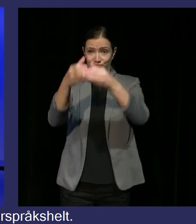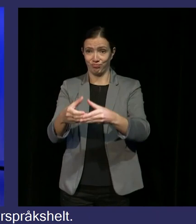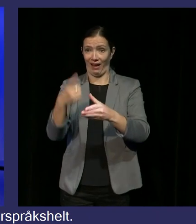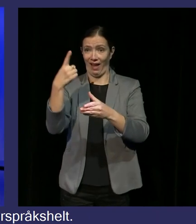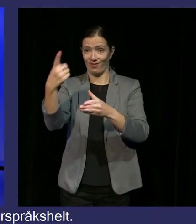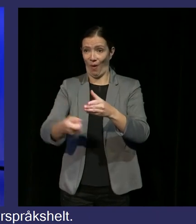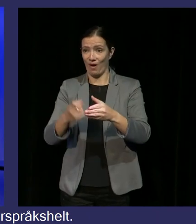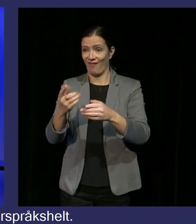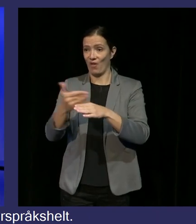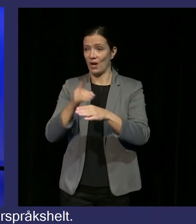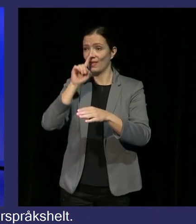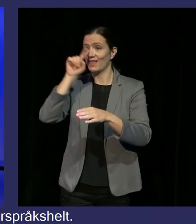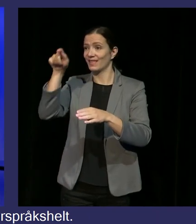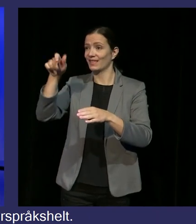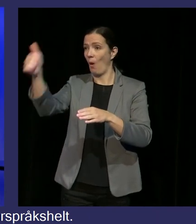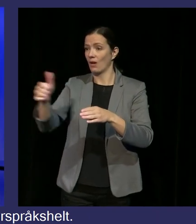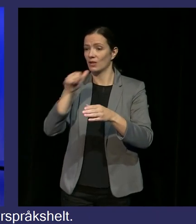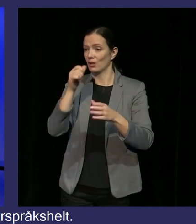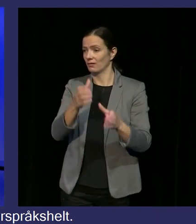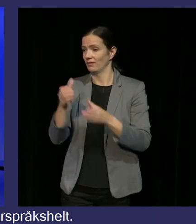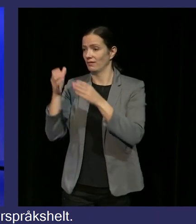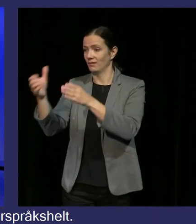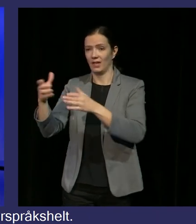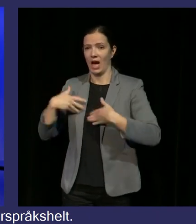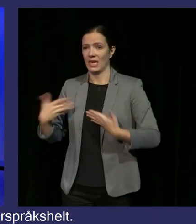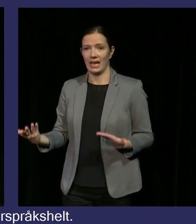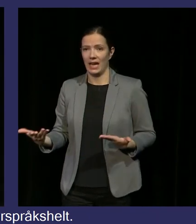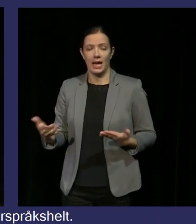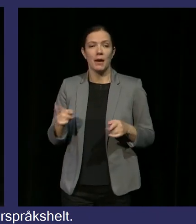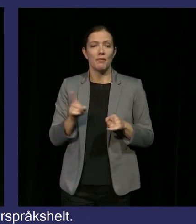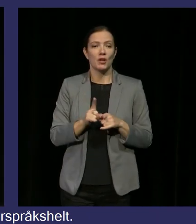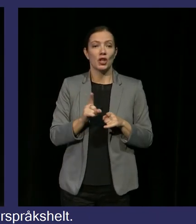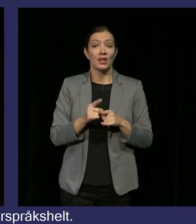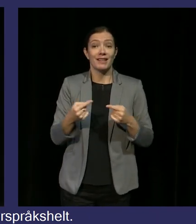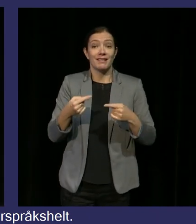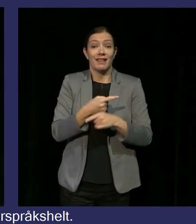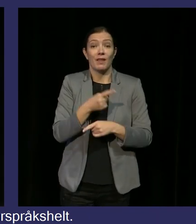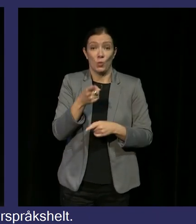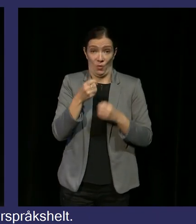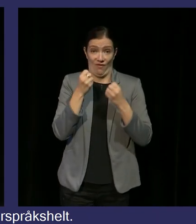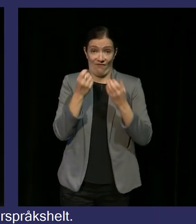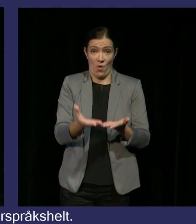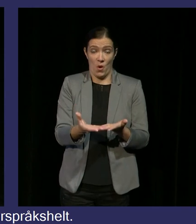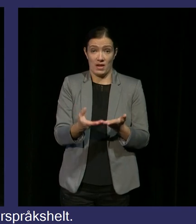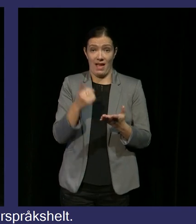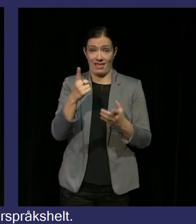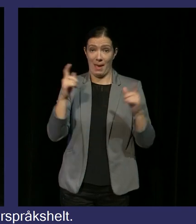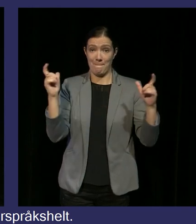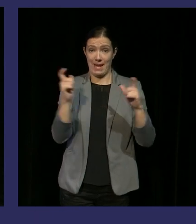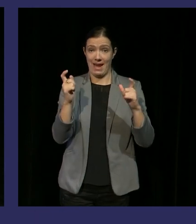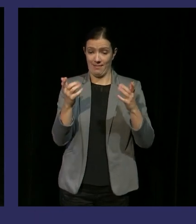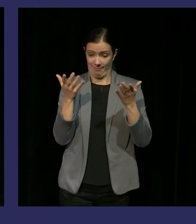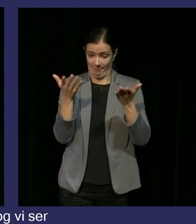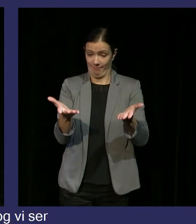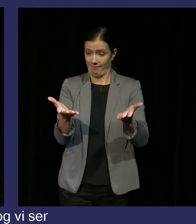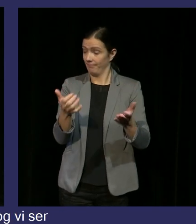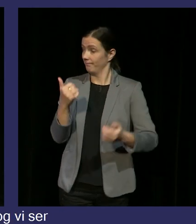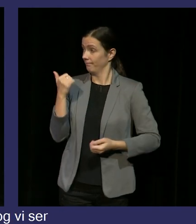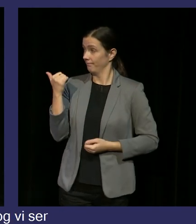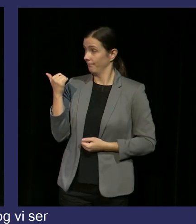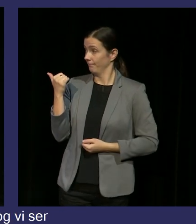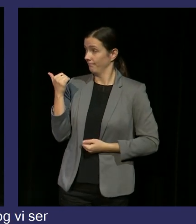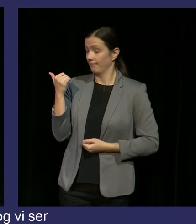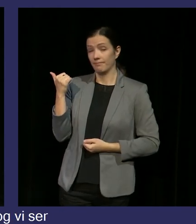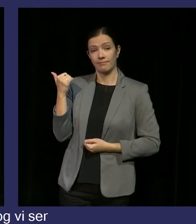før vi leverer det videre til neste klarspråkshelt. Det betyr at du i stedet for skal få et bilde av oss. Og det